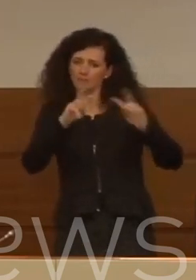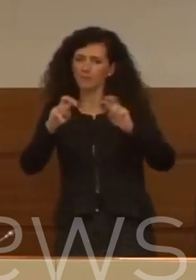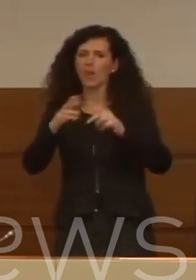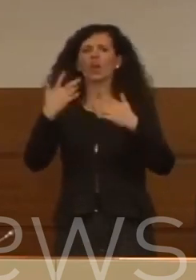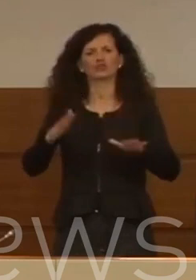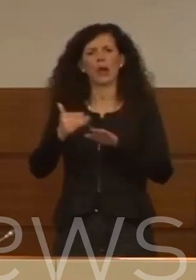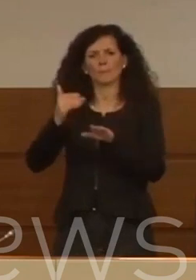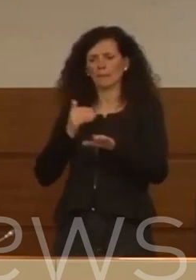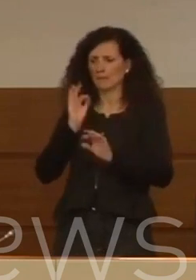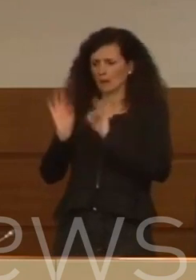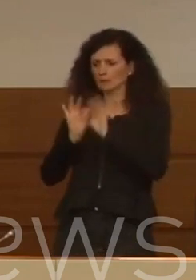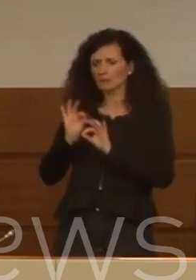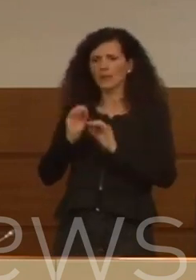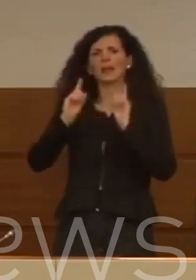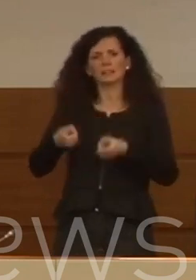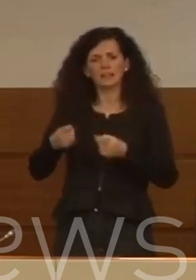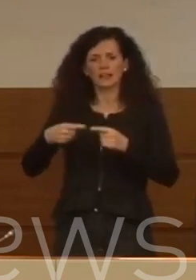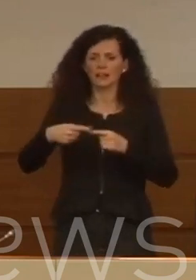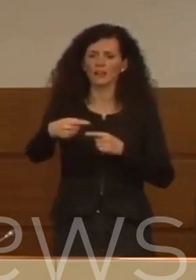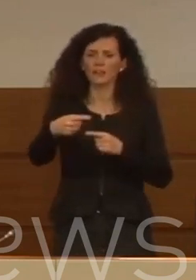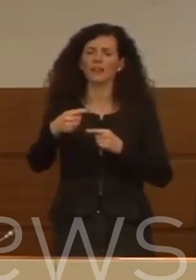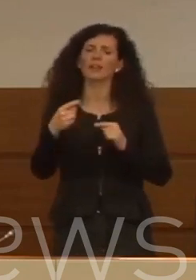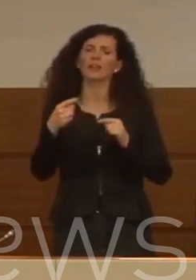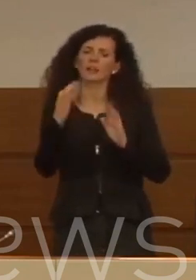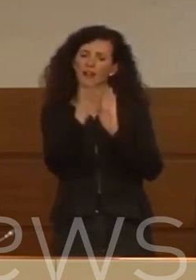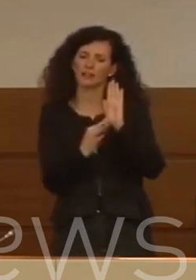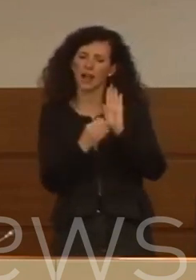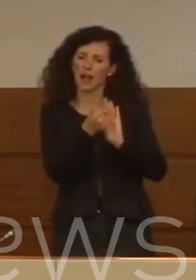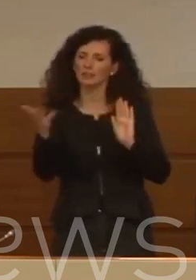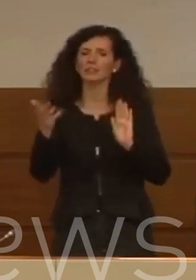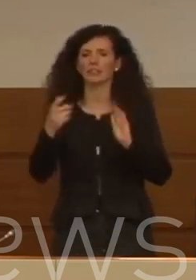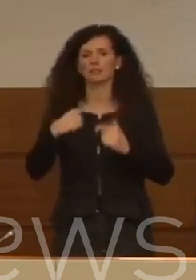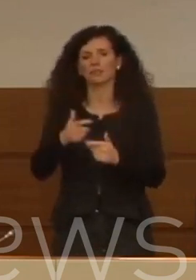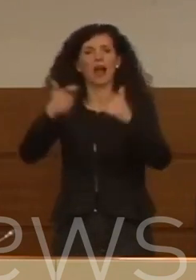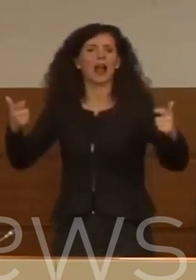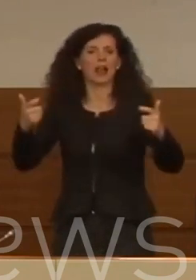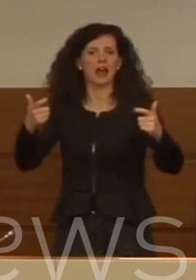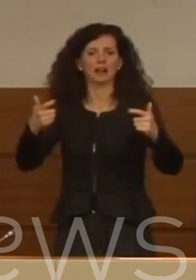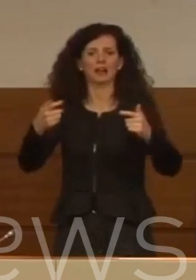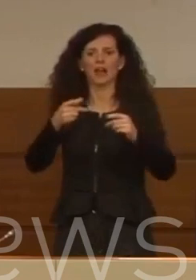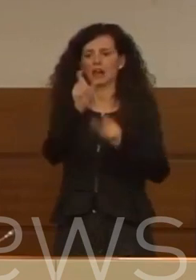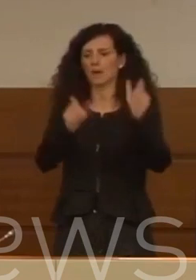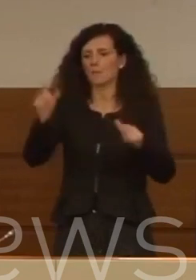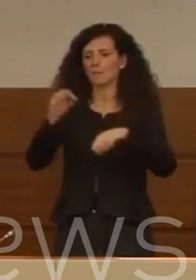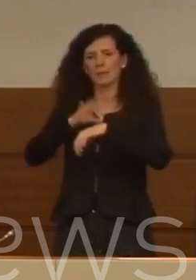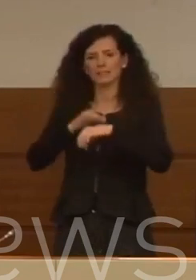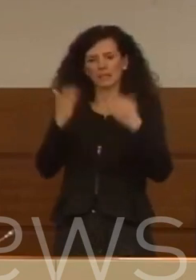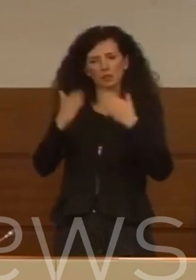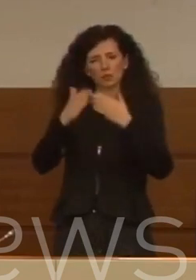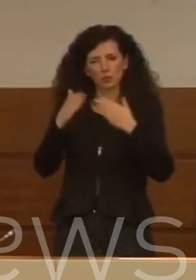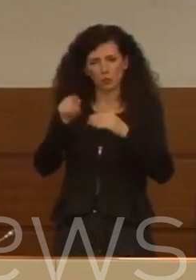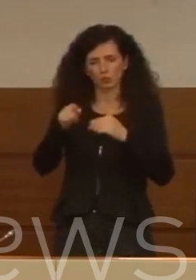sia quelli trattati per usi compassionevoli o allargati questo consentirà